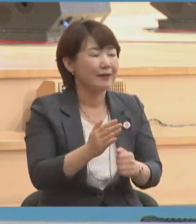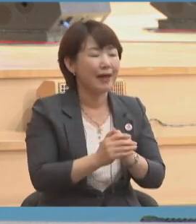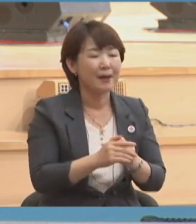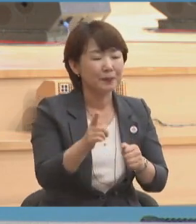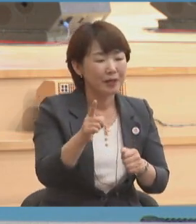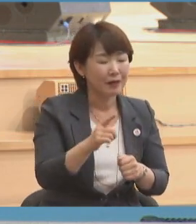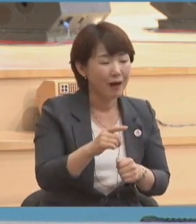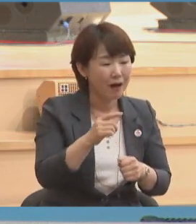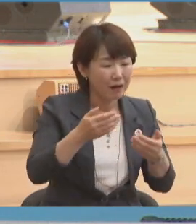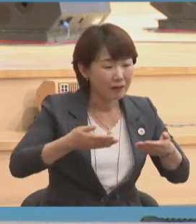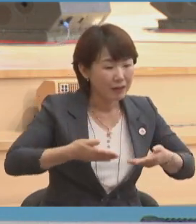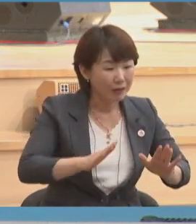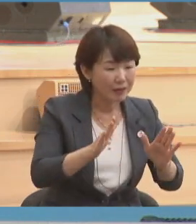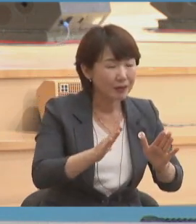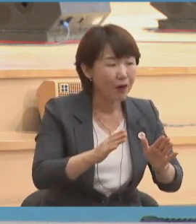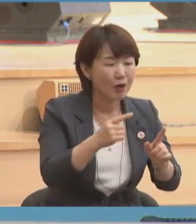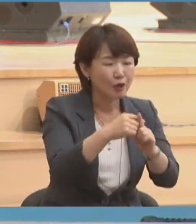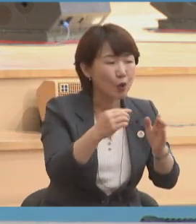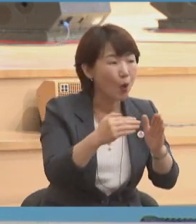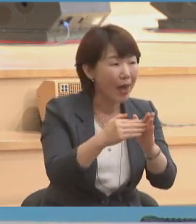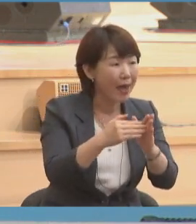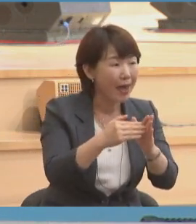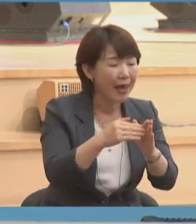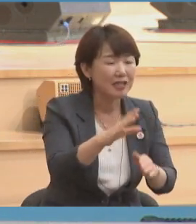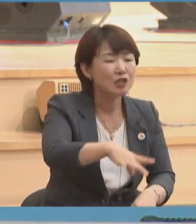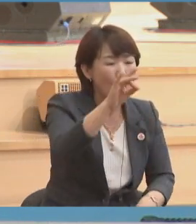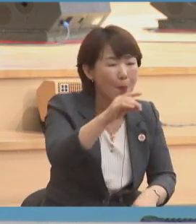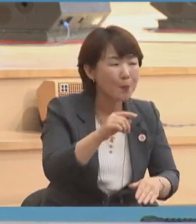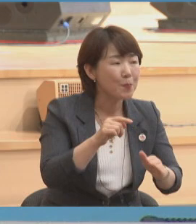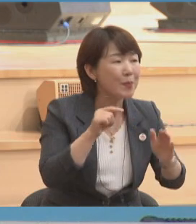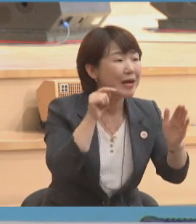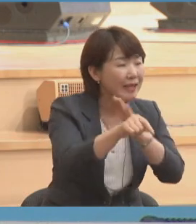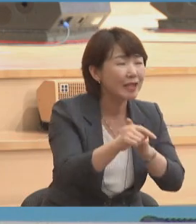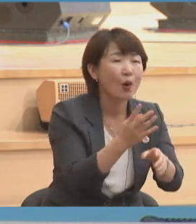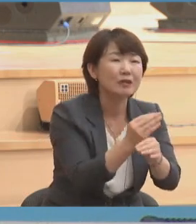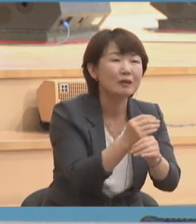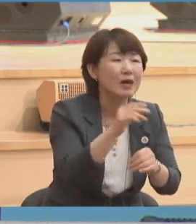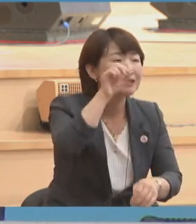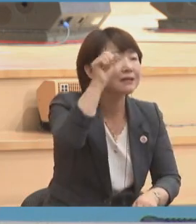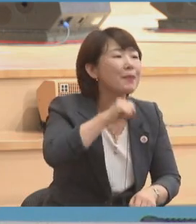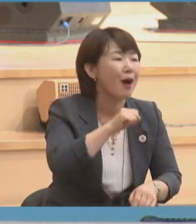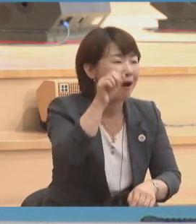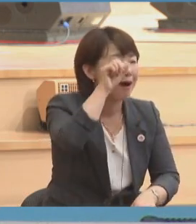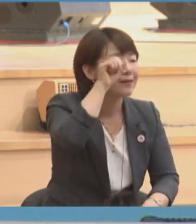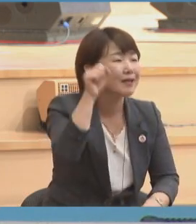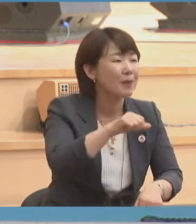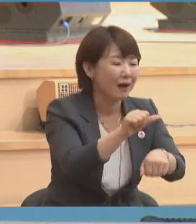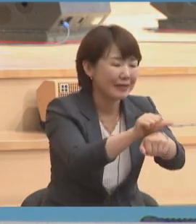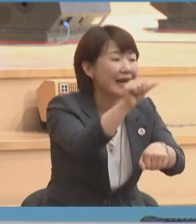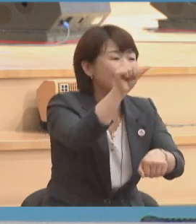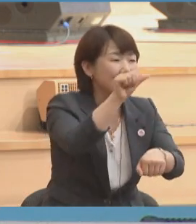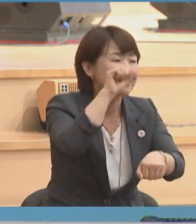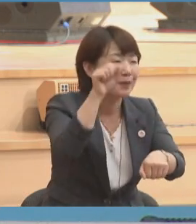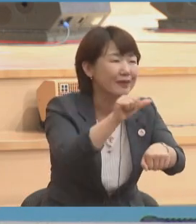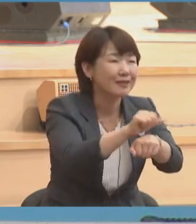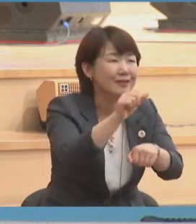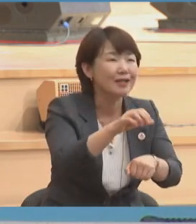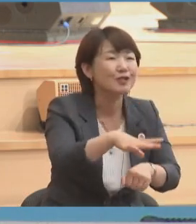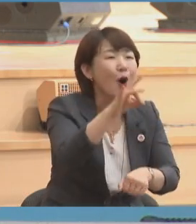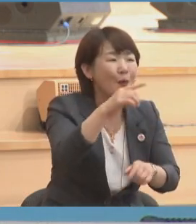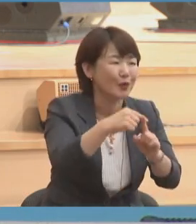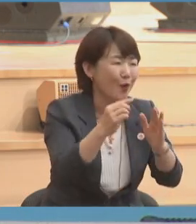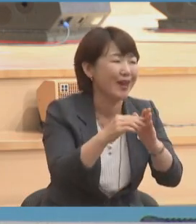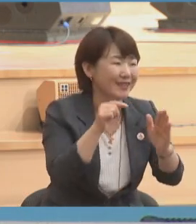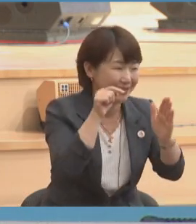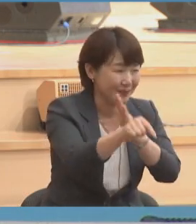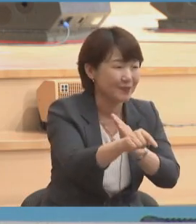털라고 교회를 나오는데 언제 나왔냐? 새벽 5시에 나왔어요. 새벽 예배가 본인이 첫 교회, 오늘 우리 교회 발걸음 한 거예요. 뭐